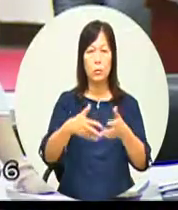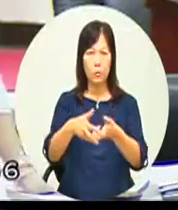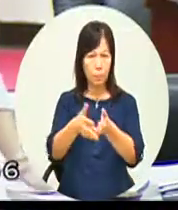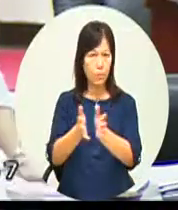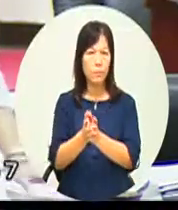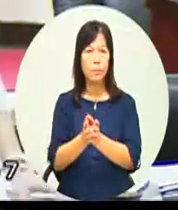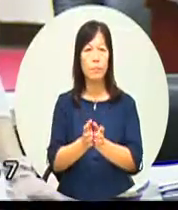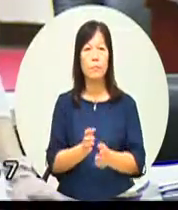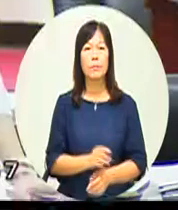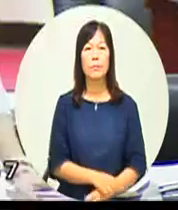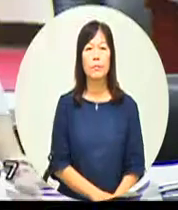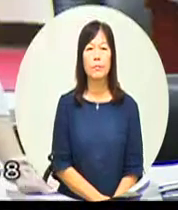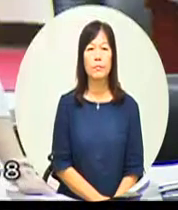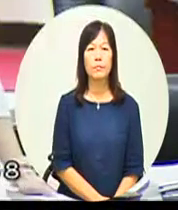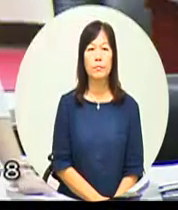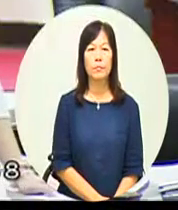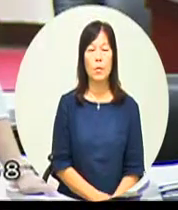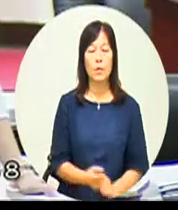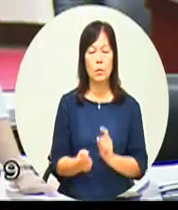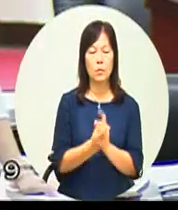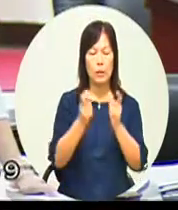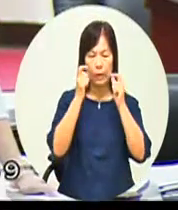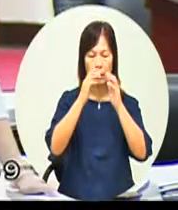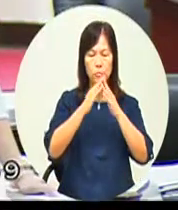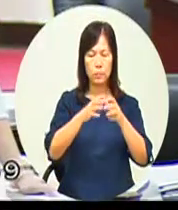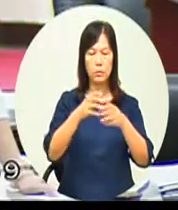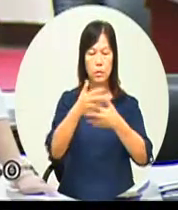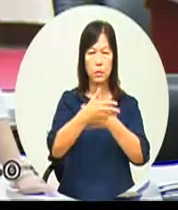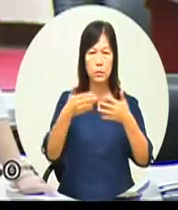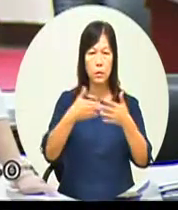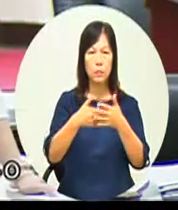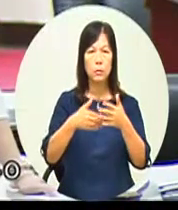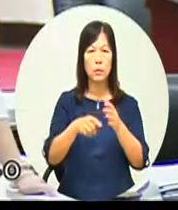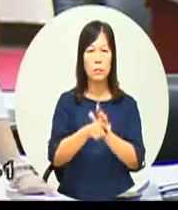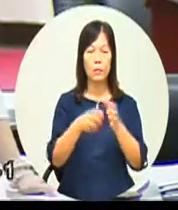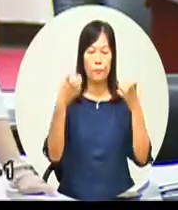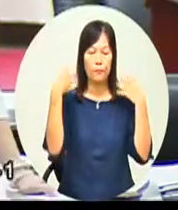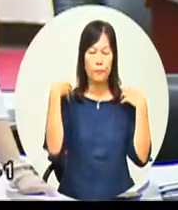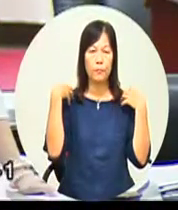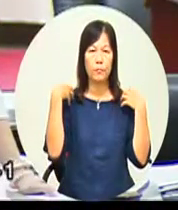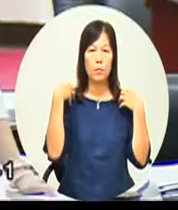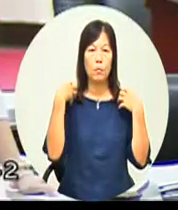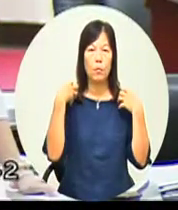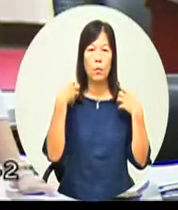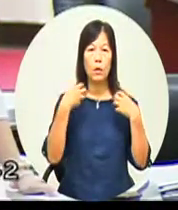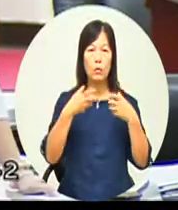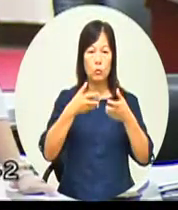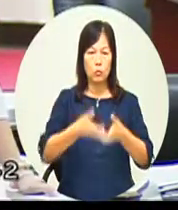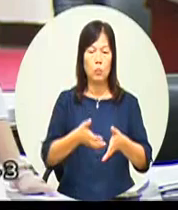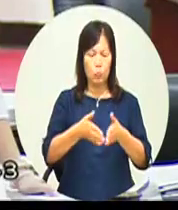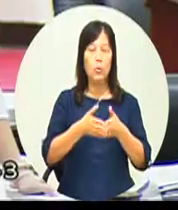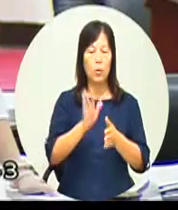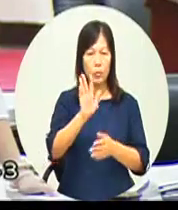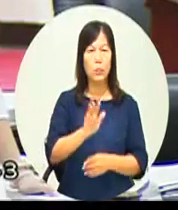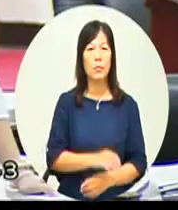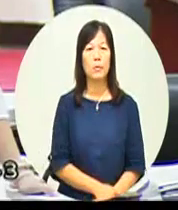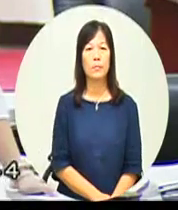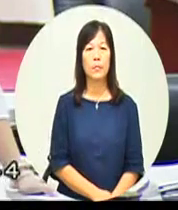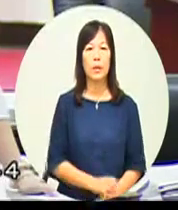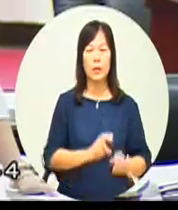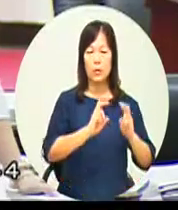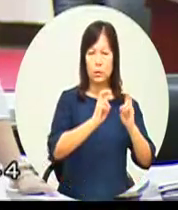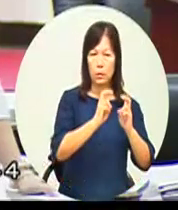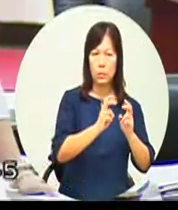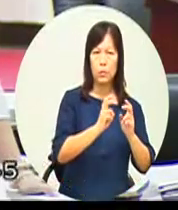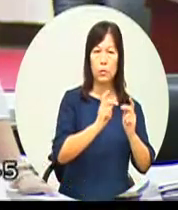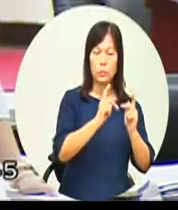于我们高雄市的交通来讲，其实扮演一个非常的关键的角色，包括我们捷运局、交通